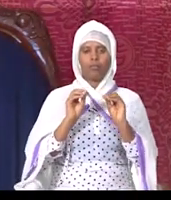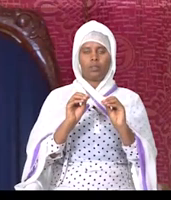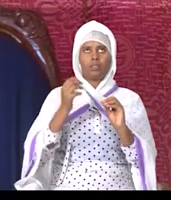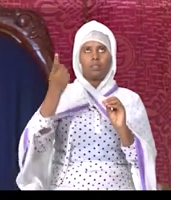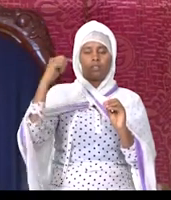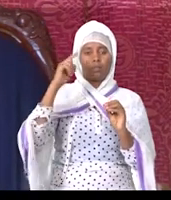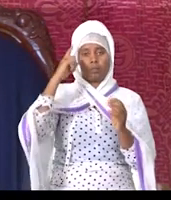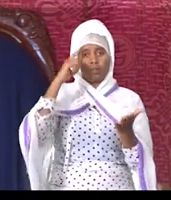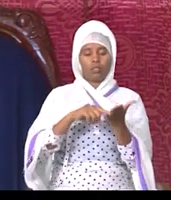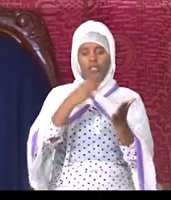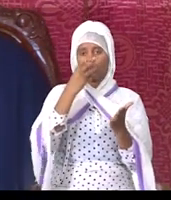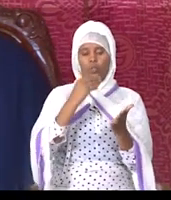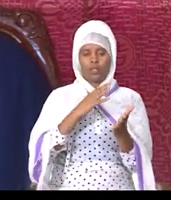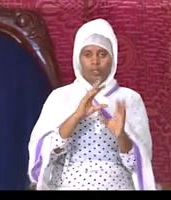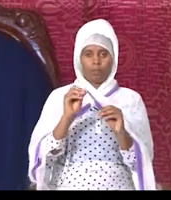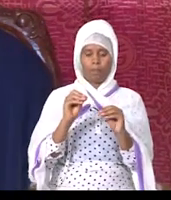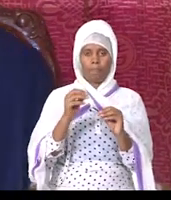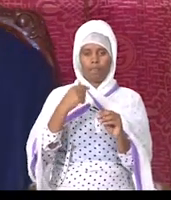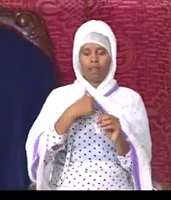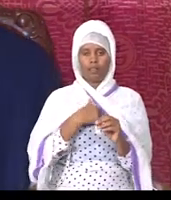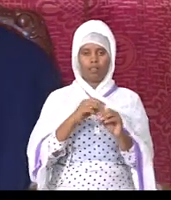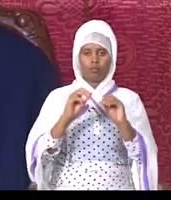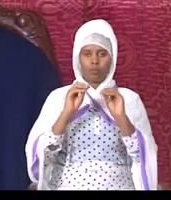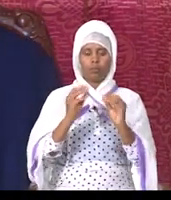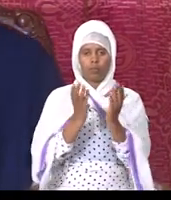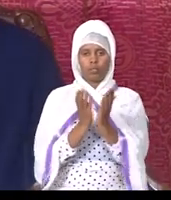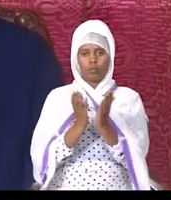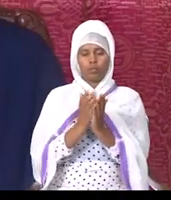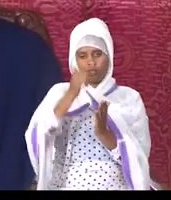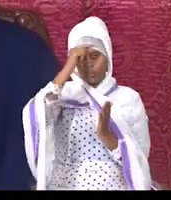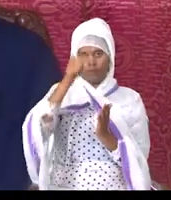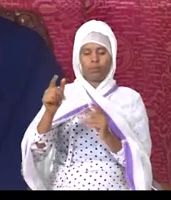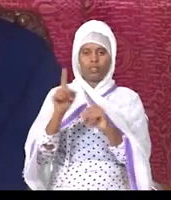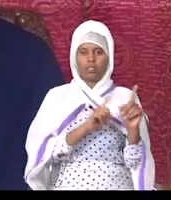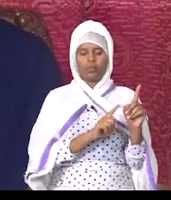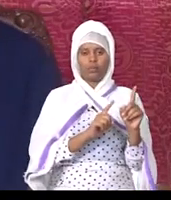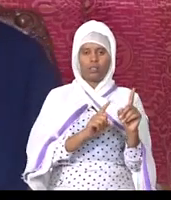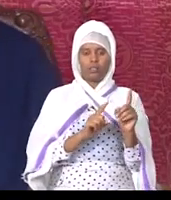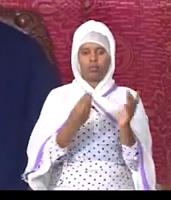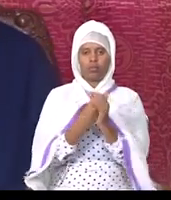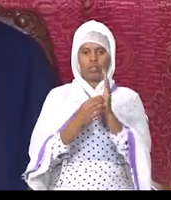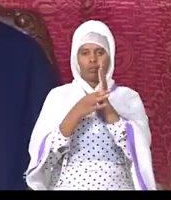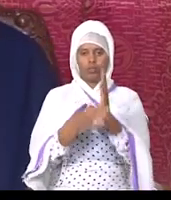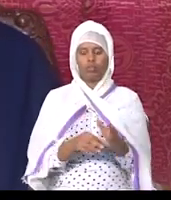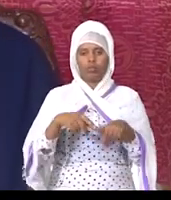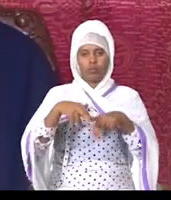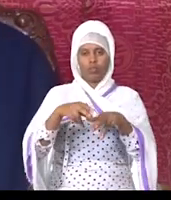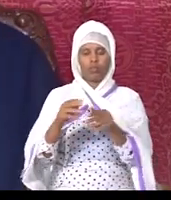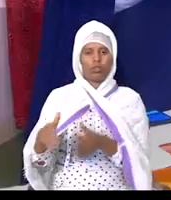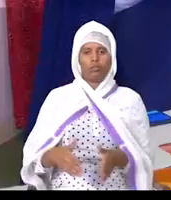መምህር ናይ ህይወት እየ ኣነ ብዝመሃርክዎ ትምህርቲ ንምእመናን በቲ ዝመሃርክዎም ተመሪሖም